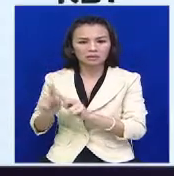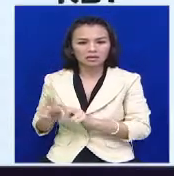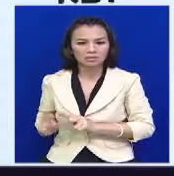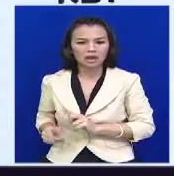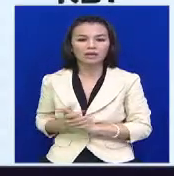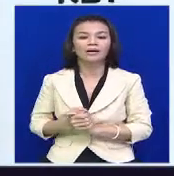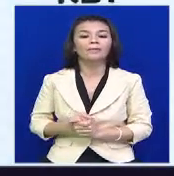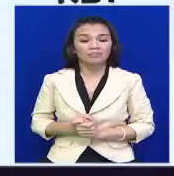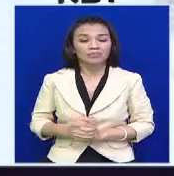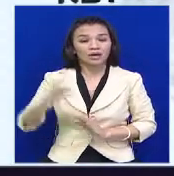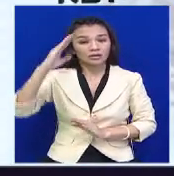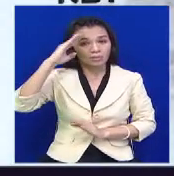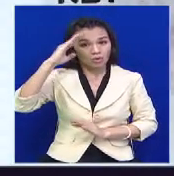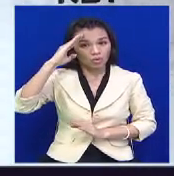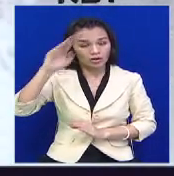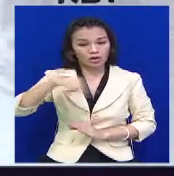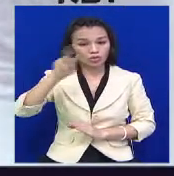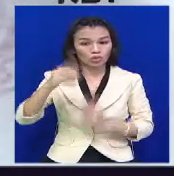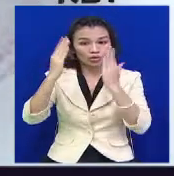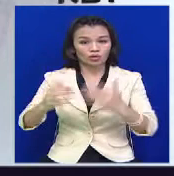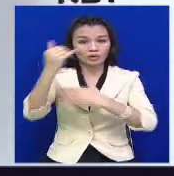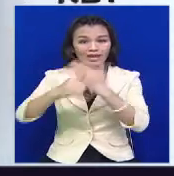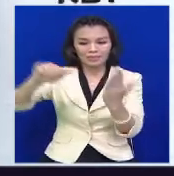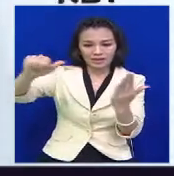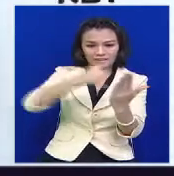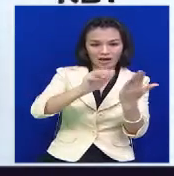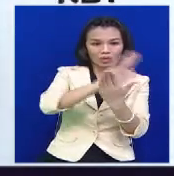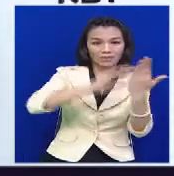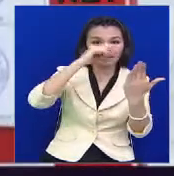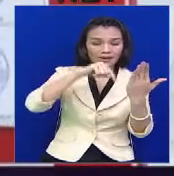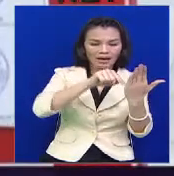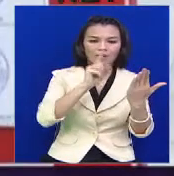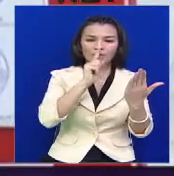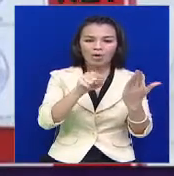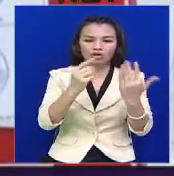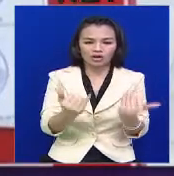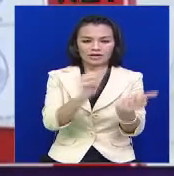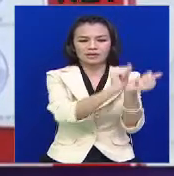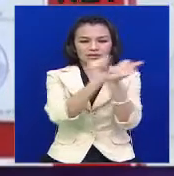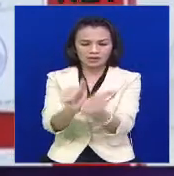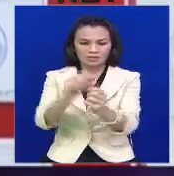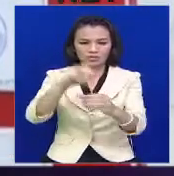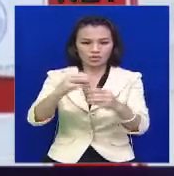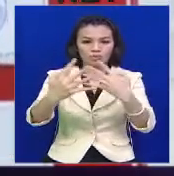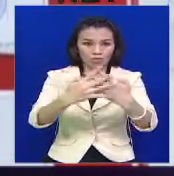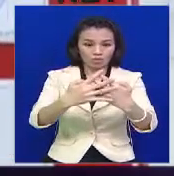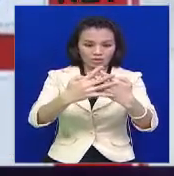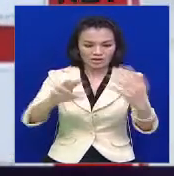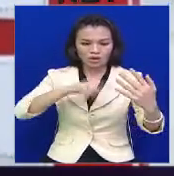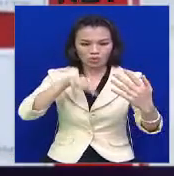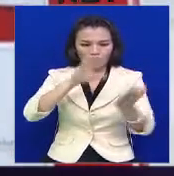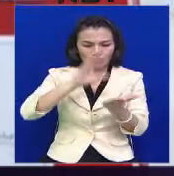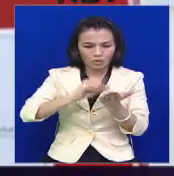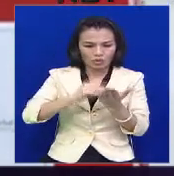ตำรวจตรวจคนเข้าเมืองได้ดำเนินการเพิกถอนใบอนุญาตการอยู่ในราชอาณาจักรและควบคุมตัวไว้ดำเนินคดีก่อนที่จะมีการผลักดันกลับประเทศ